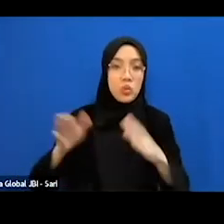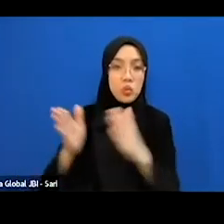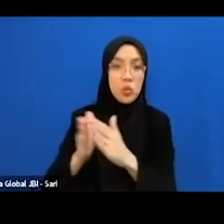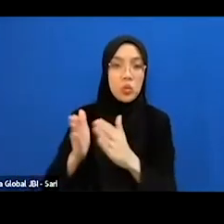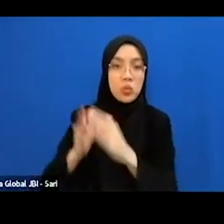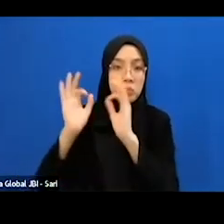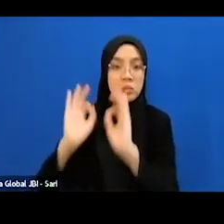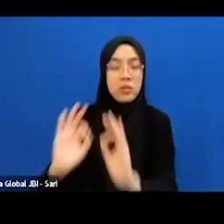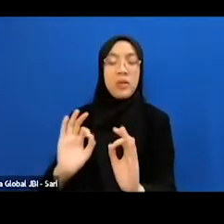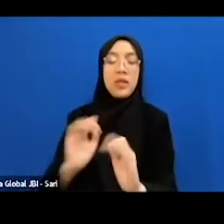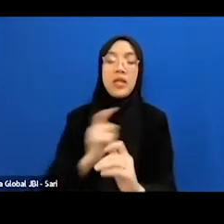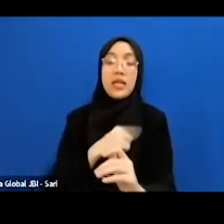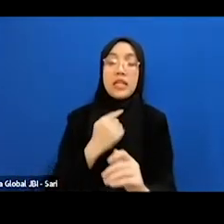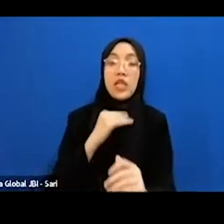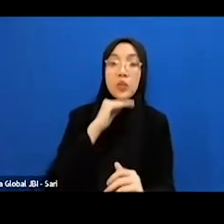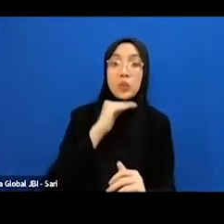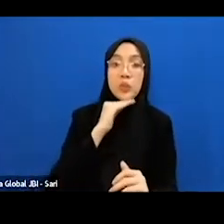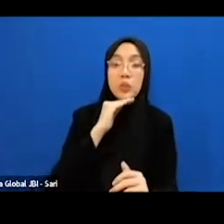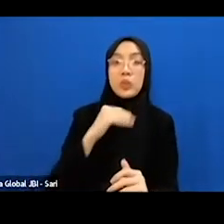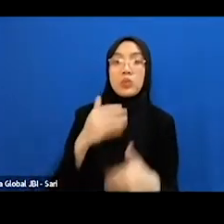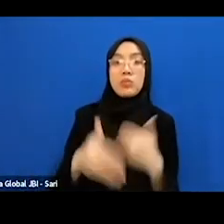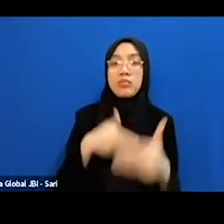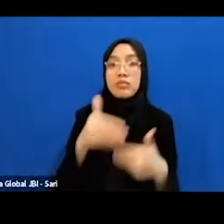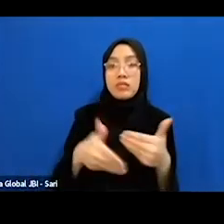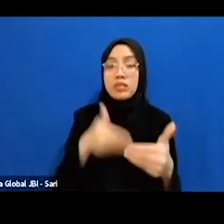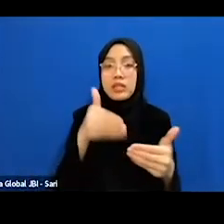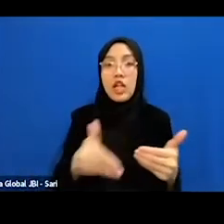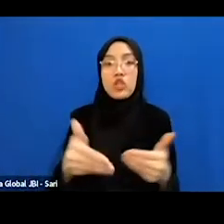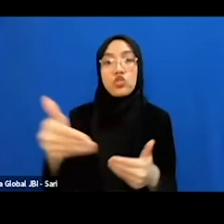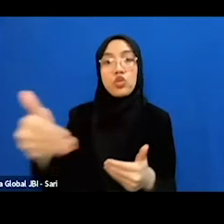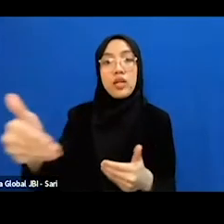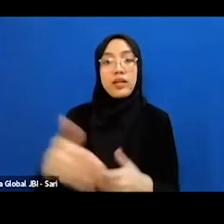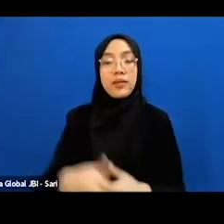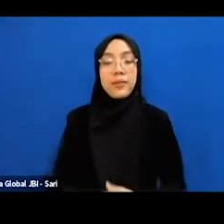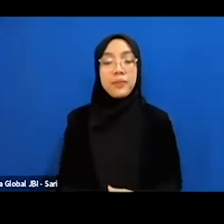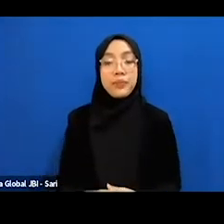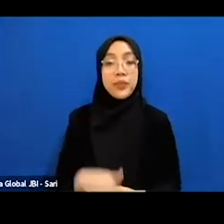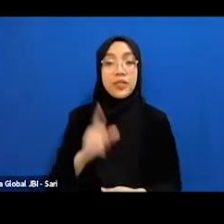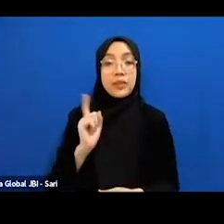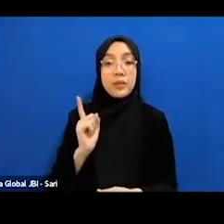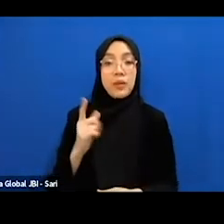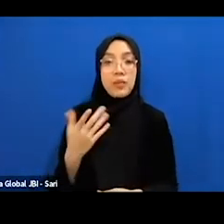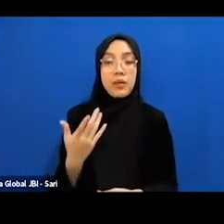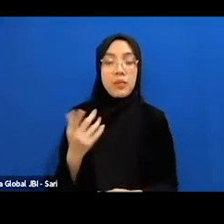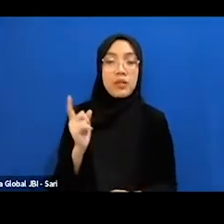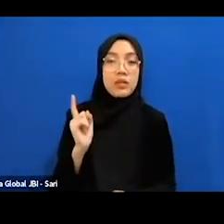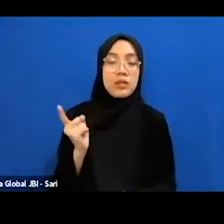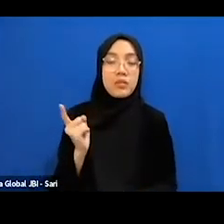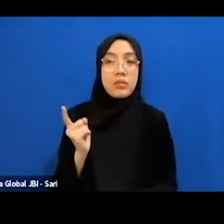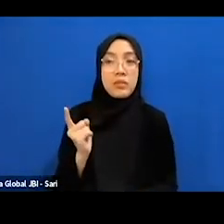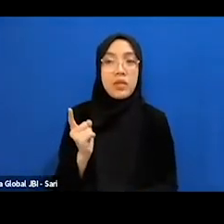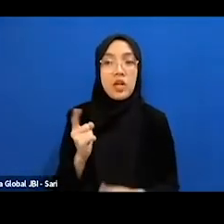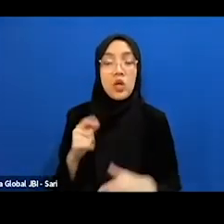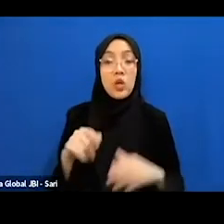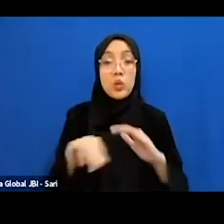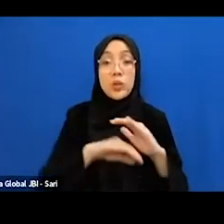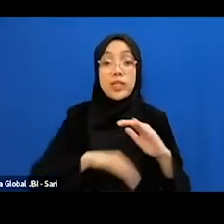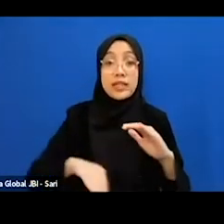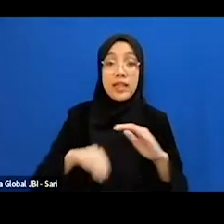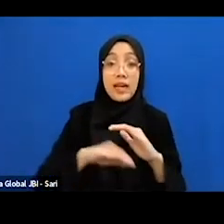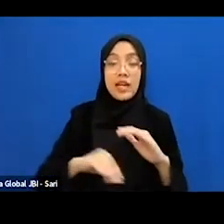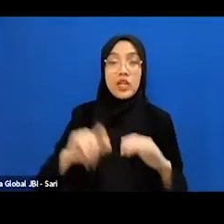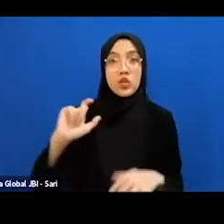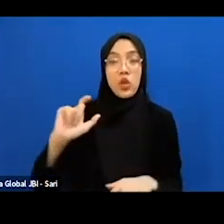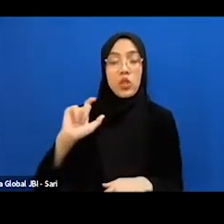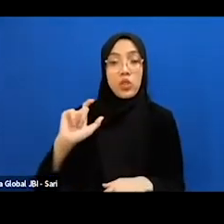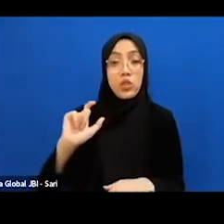kita tunggu kiprah selanjutnya untuk itu karena misalnya untuk berstandar sebagai